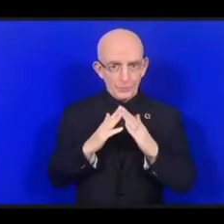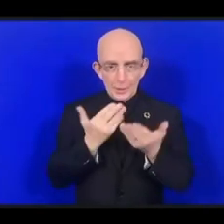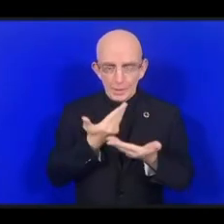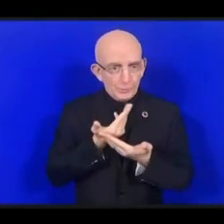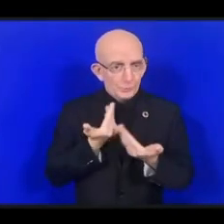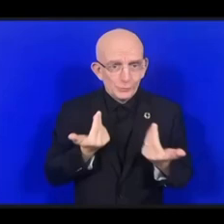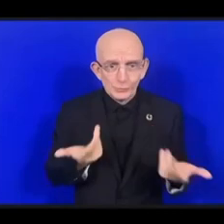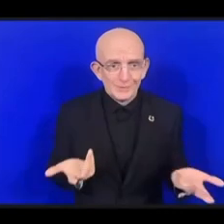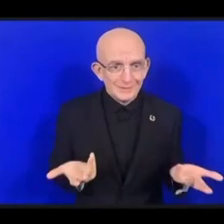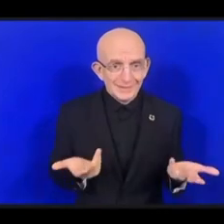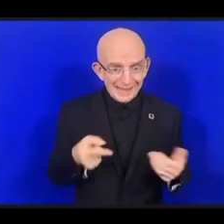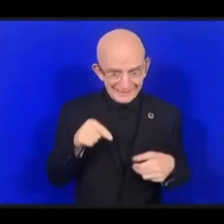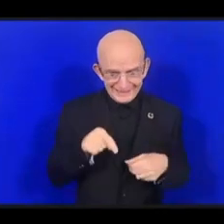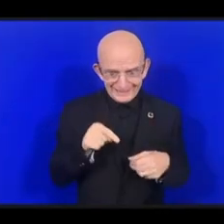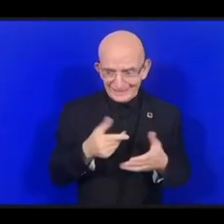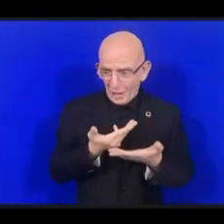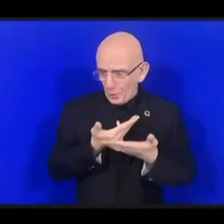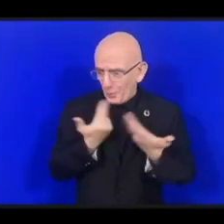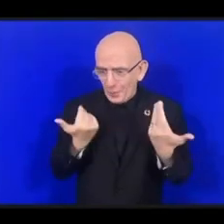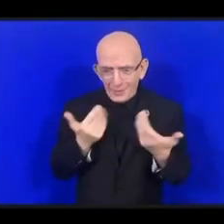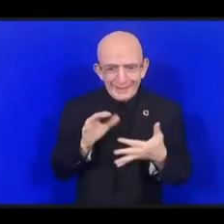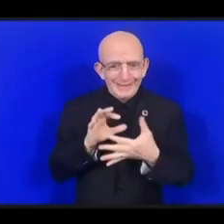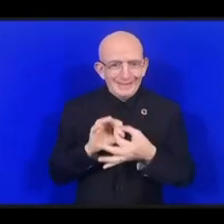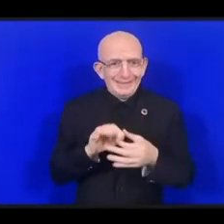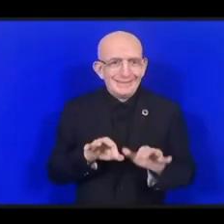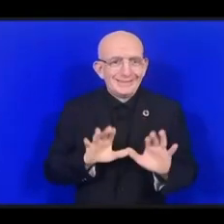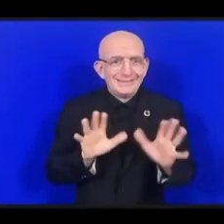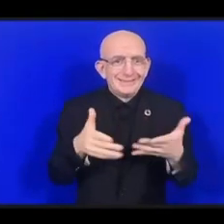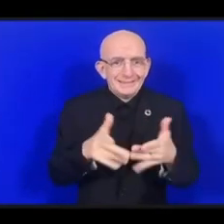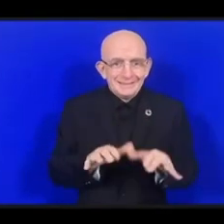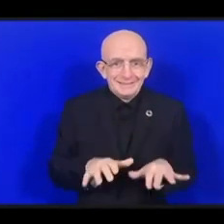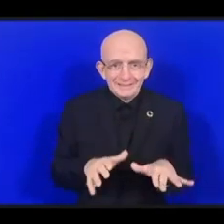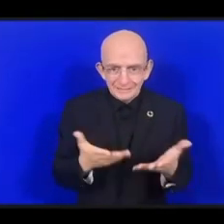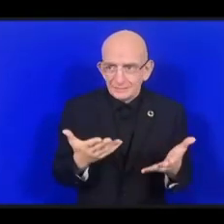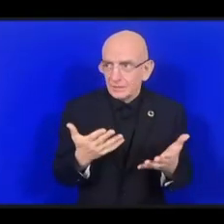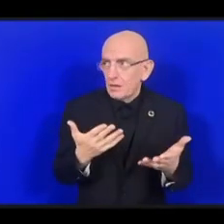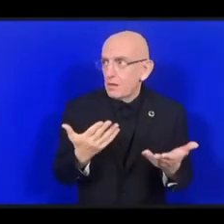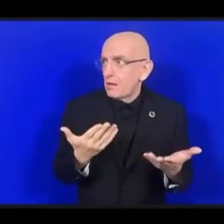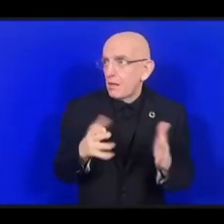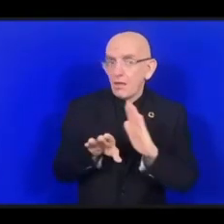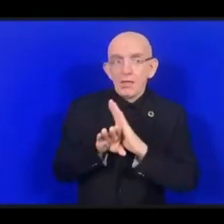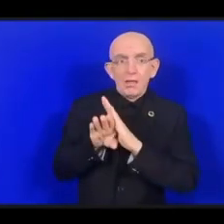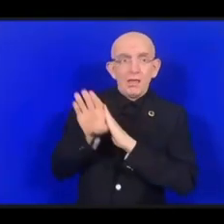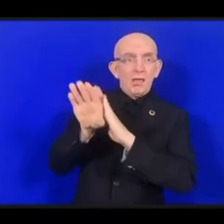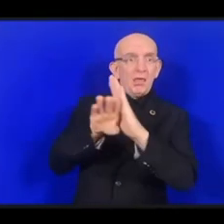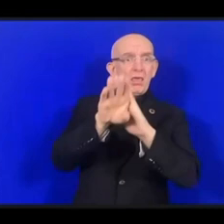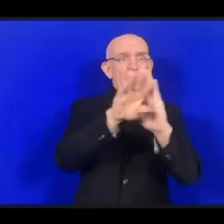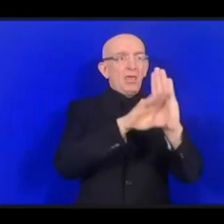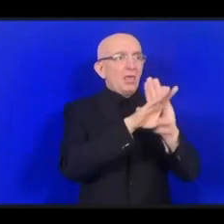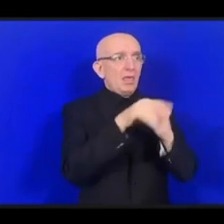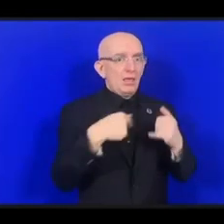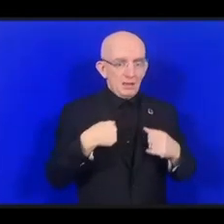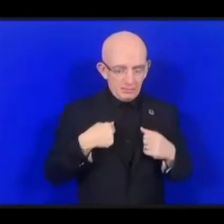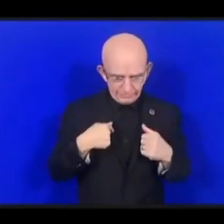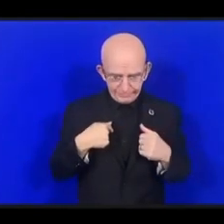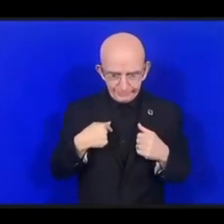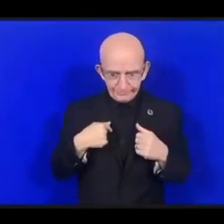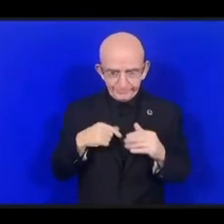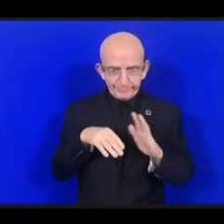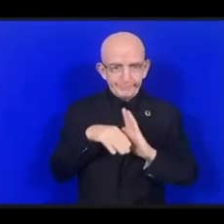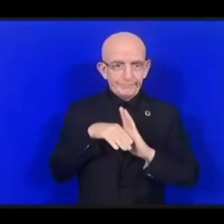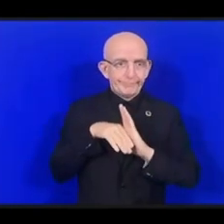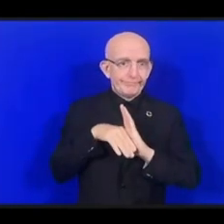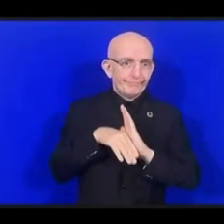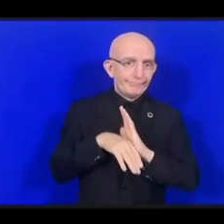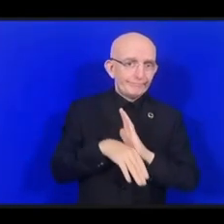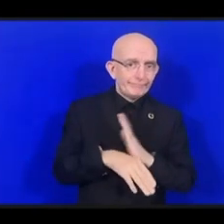enfants entre les progrès de la race humaine et en